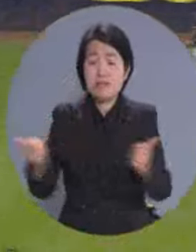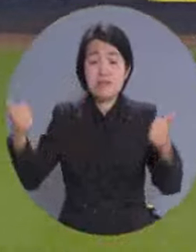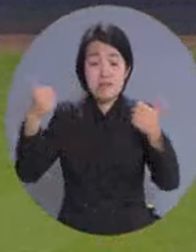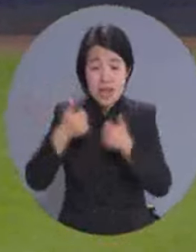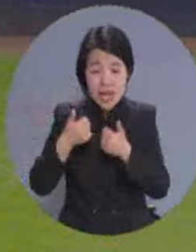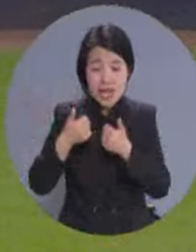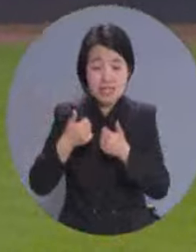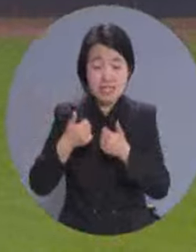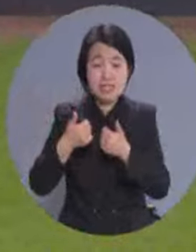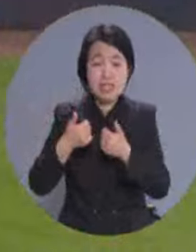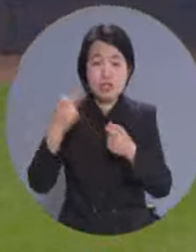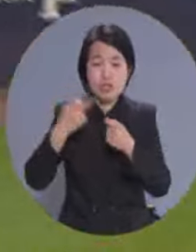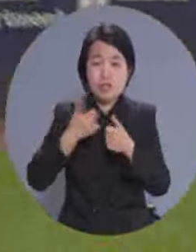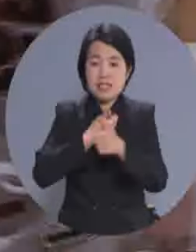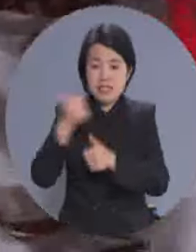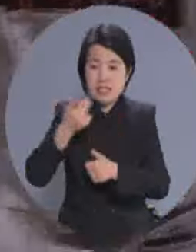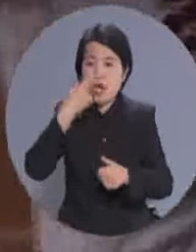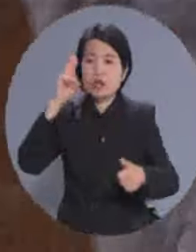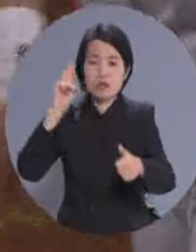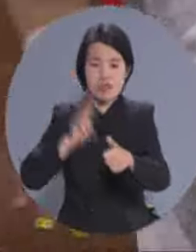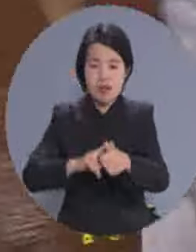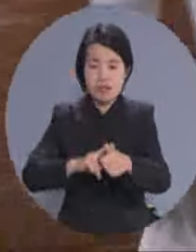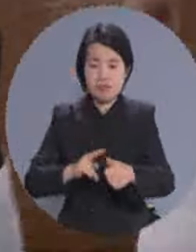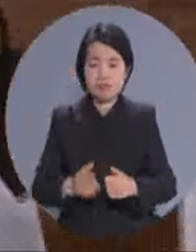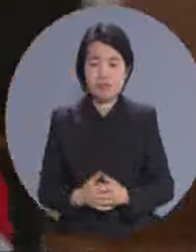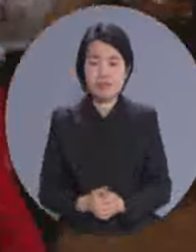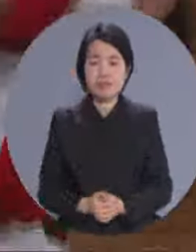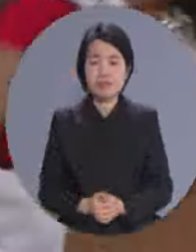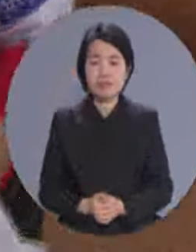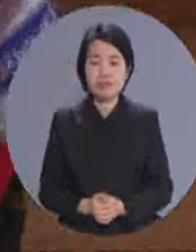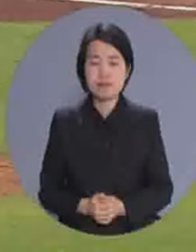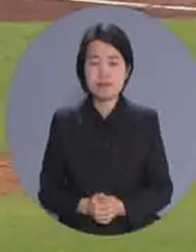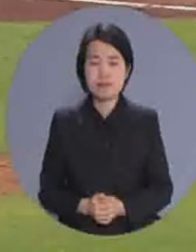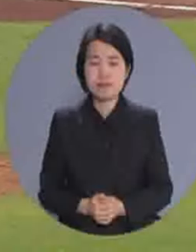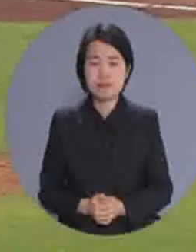갖고 12번째 우승을 향한 힘찬 시동을 겁니다. MBC 뉴스 한신구입니다.